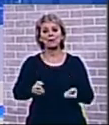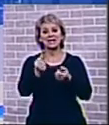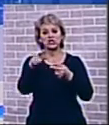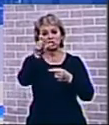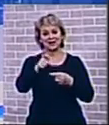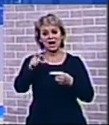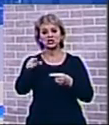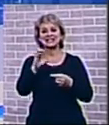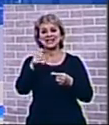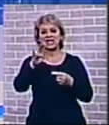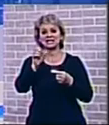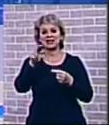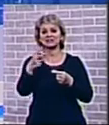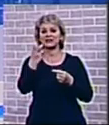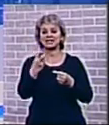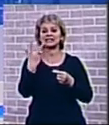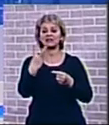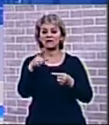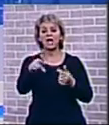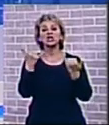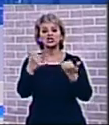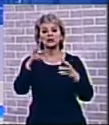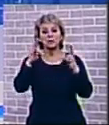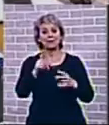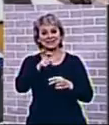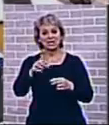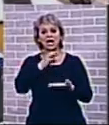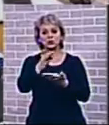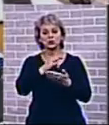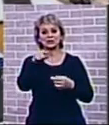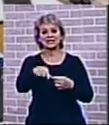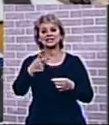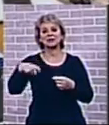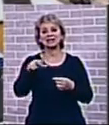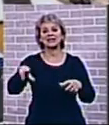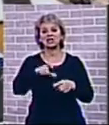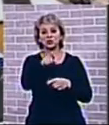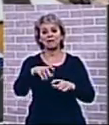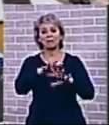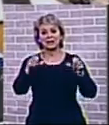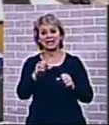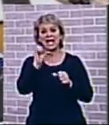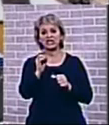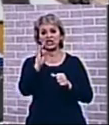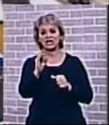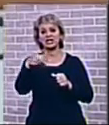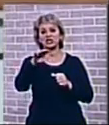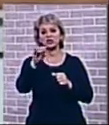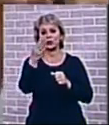граждан на Станиславского, 302. Сегодня пострадавших консультировал спикер Донского парламента Александр